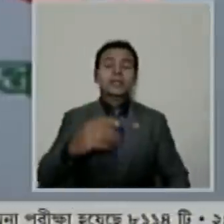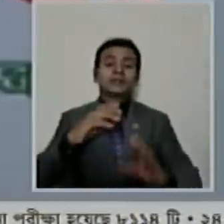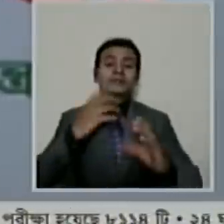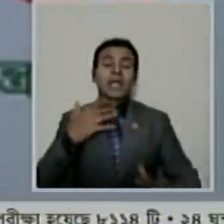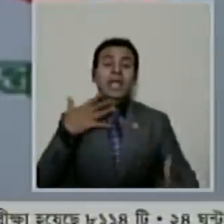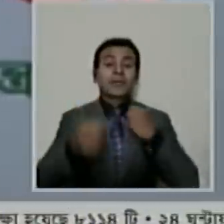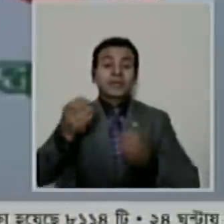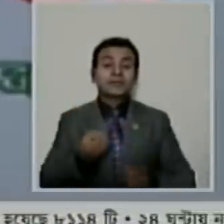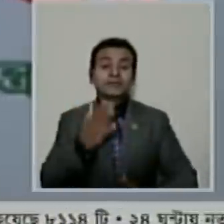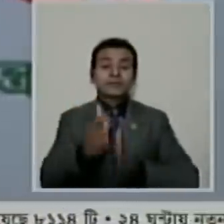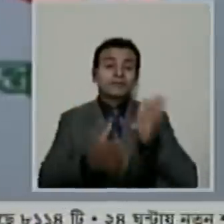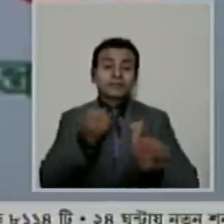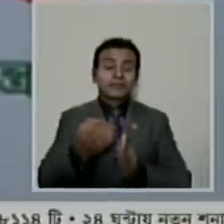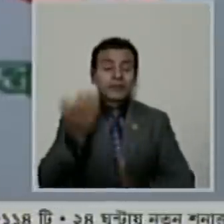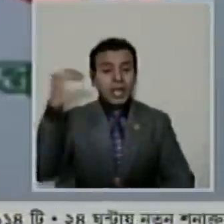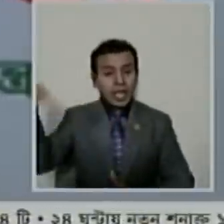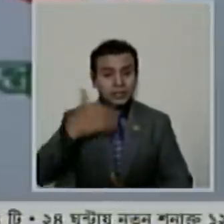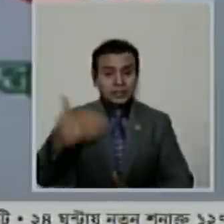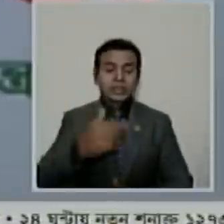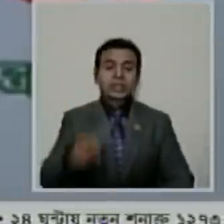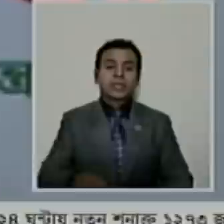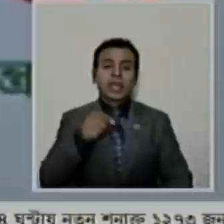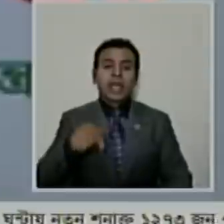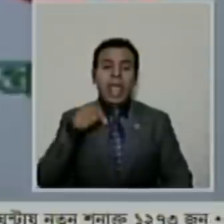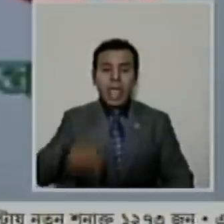না। এ পর্যন্ত আমাদের স্ক্রিনিং সংখ্যা